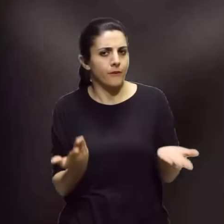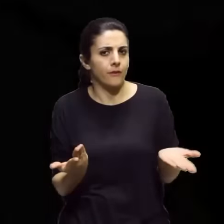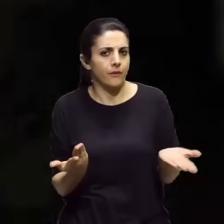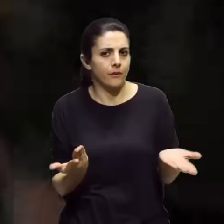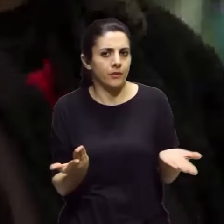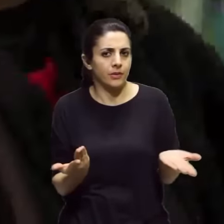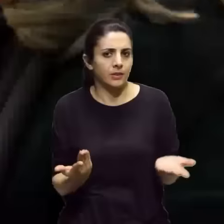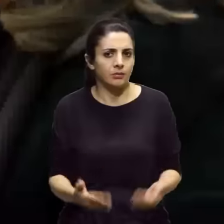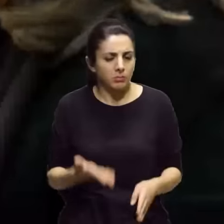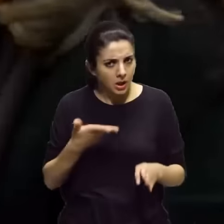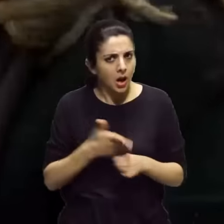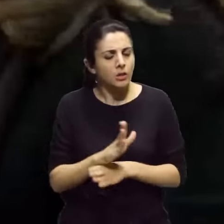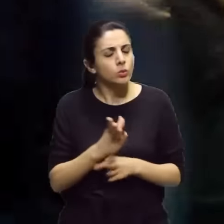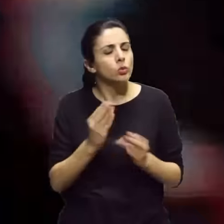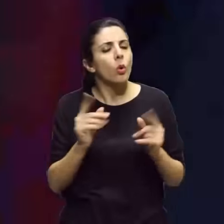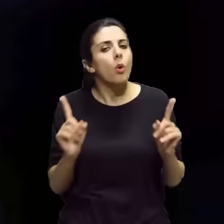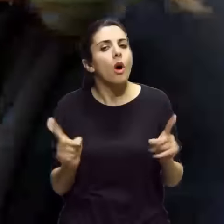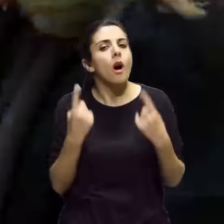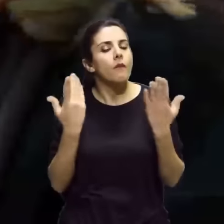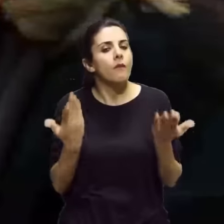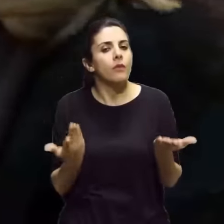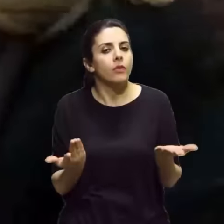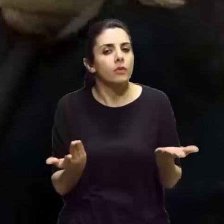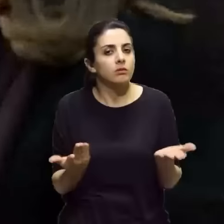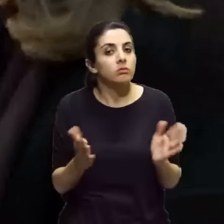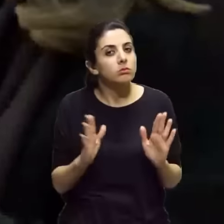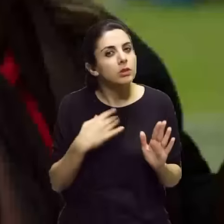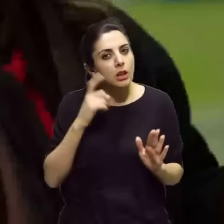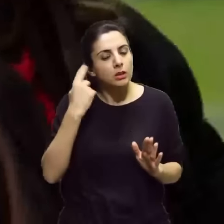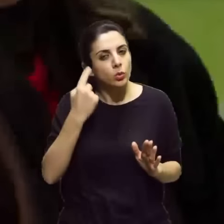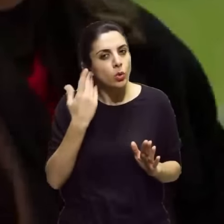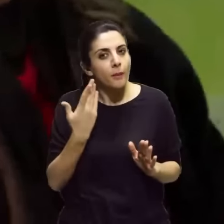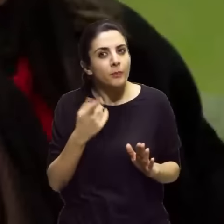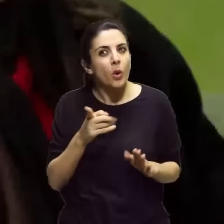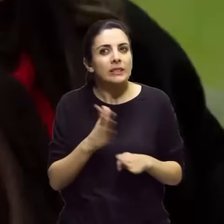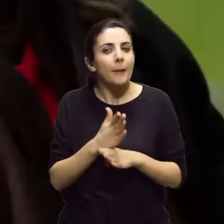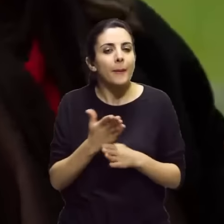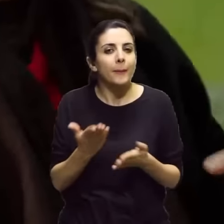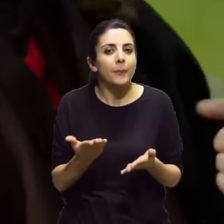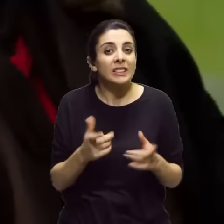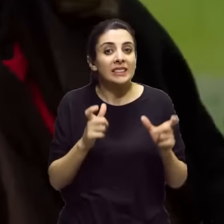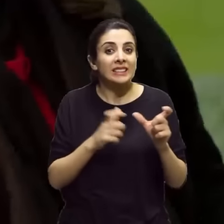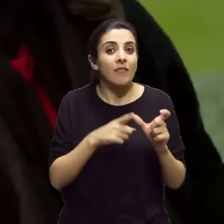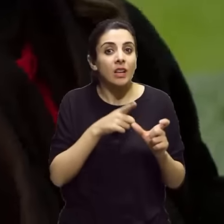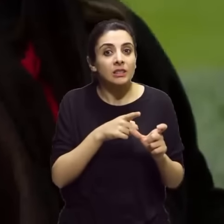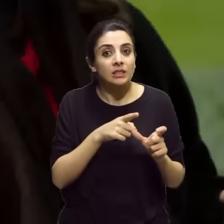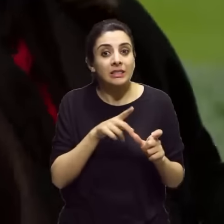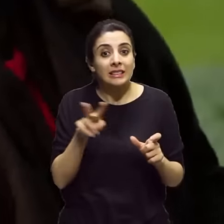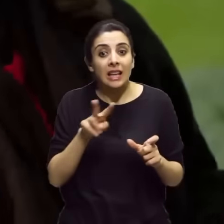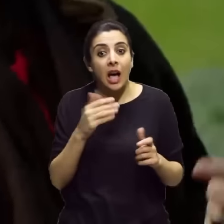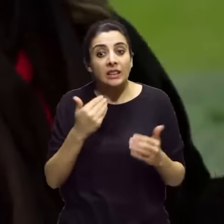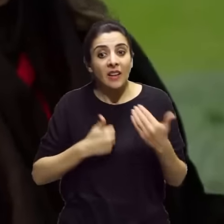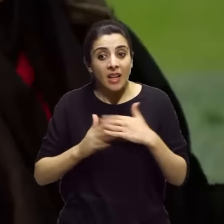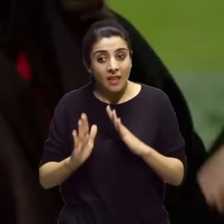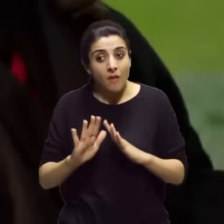artık çok acayip ya. Vallahi billahi çok acayip kızım. Ya acaba şeyden mi oldu bu hani... Sevinç hala aranızda bir